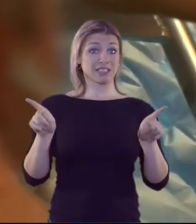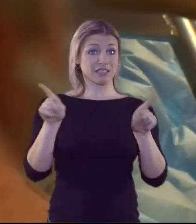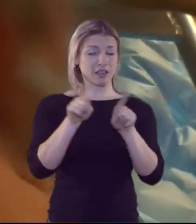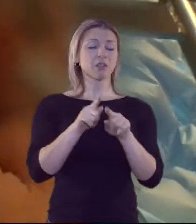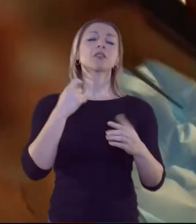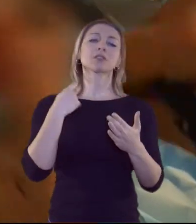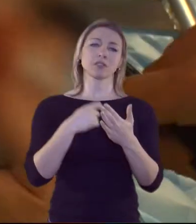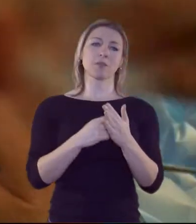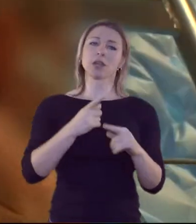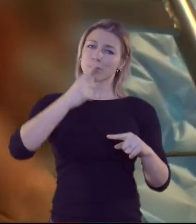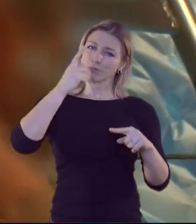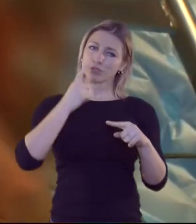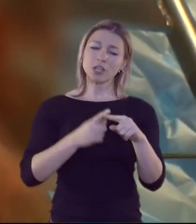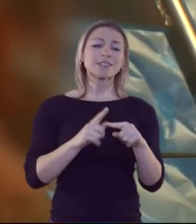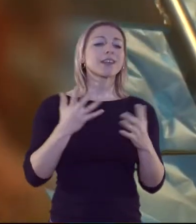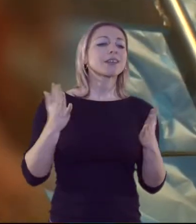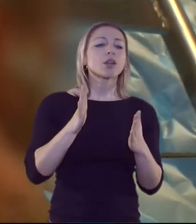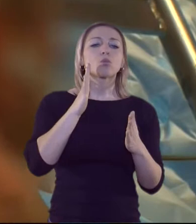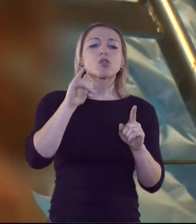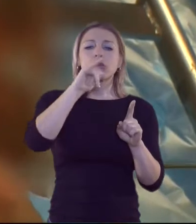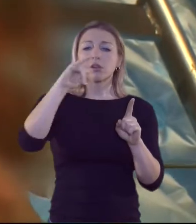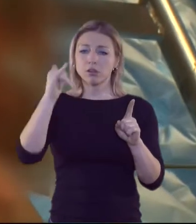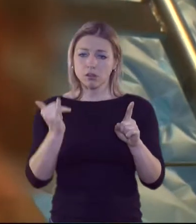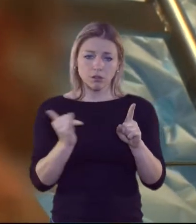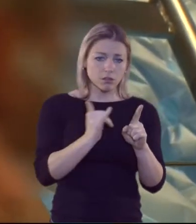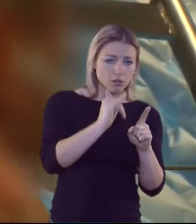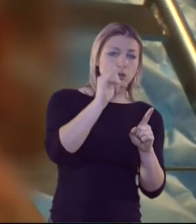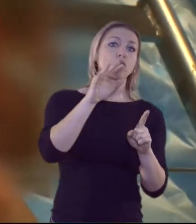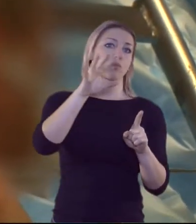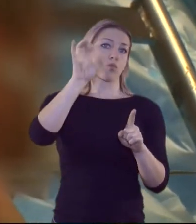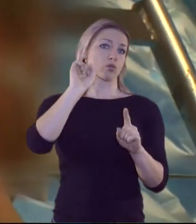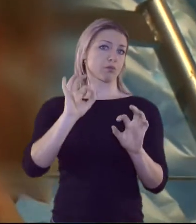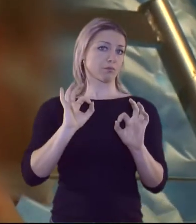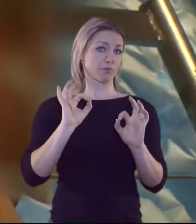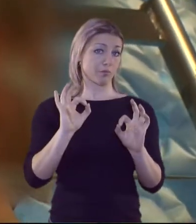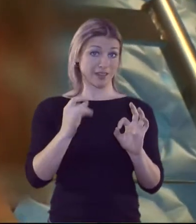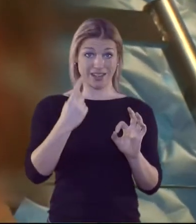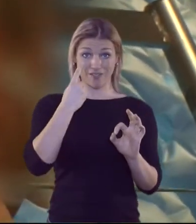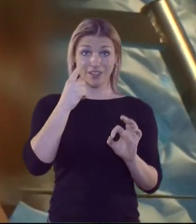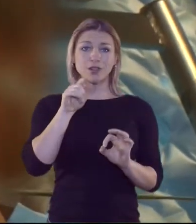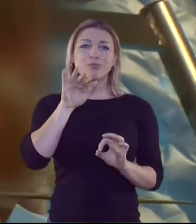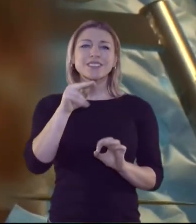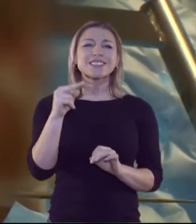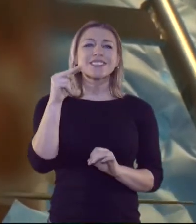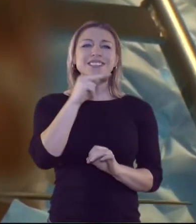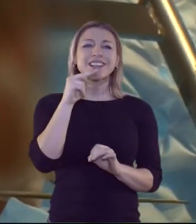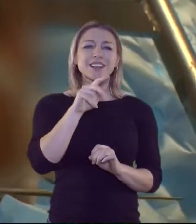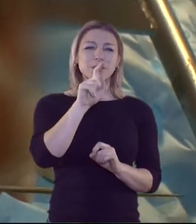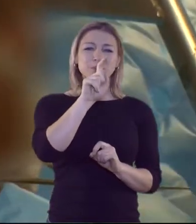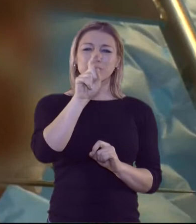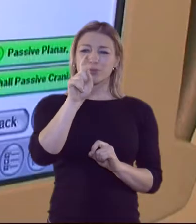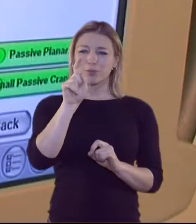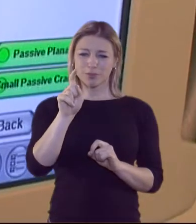přesně identifikovat místo, kde se chirurg pohybuje. Jsou dány přesné body na hlavě, které musí nástrojem